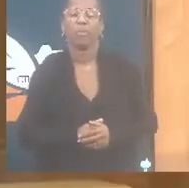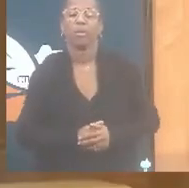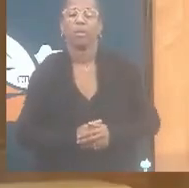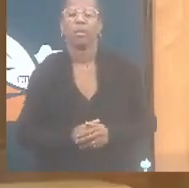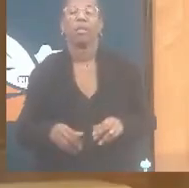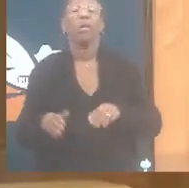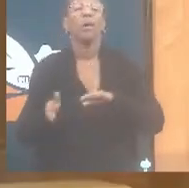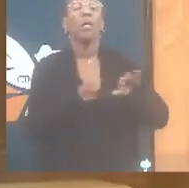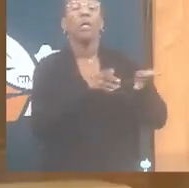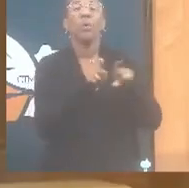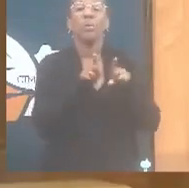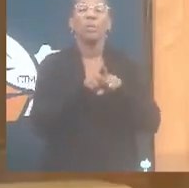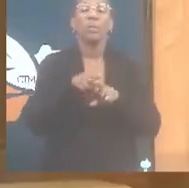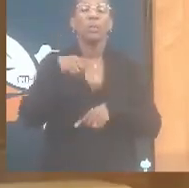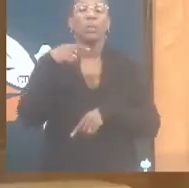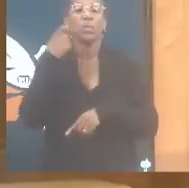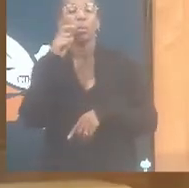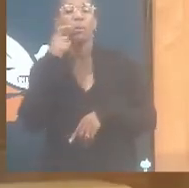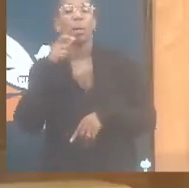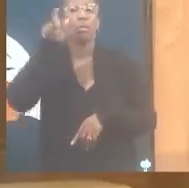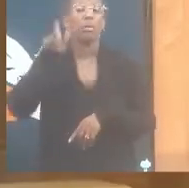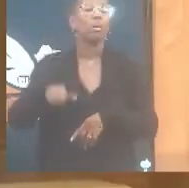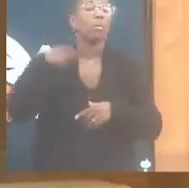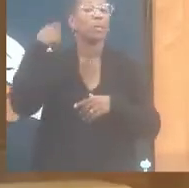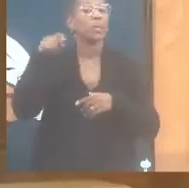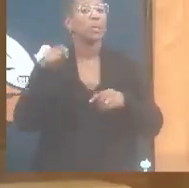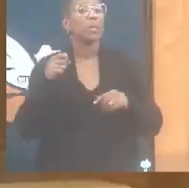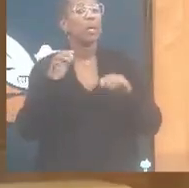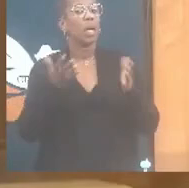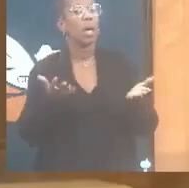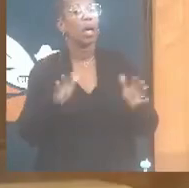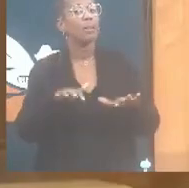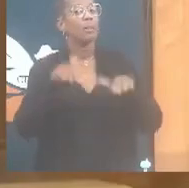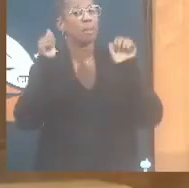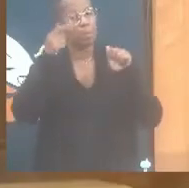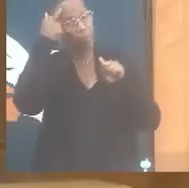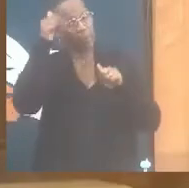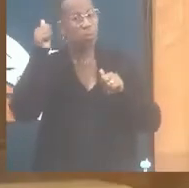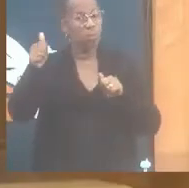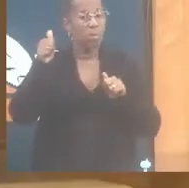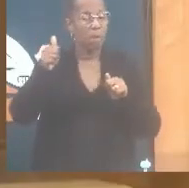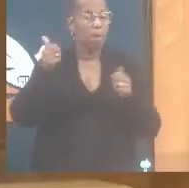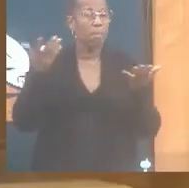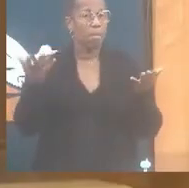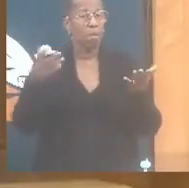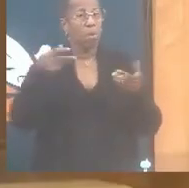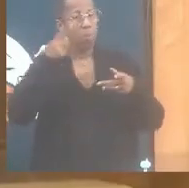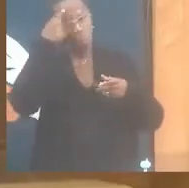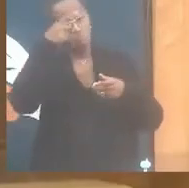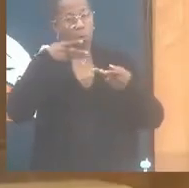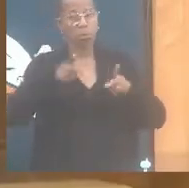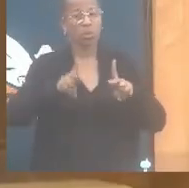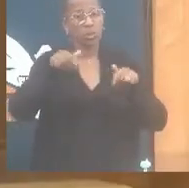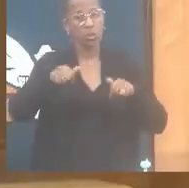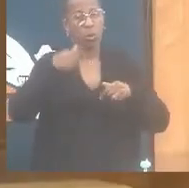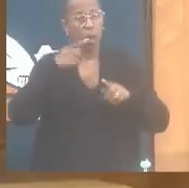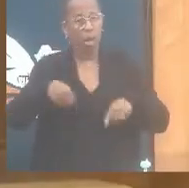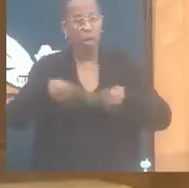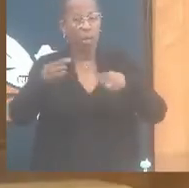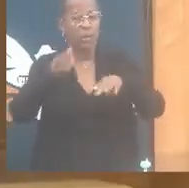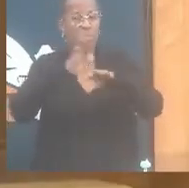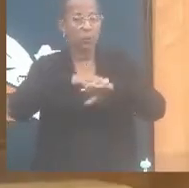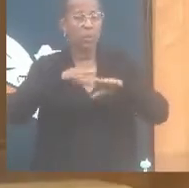que le président de l'Assemblée lui-même s'est cru autorisé à aller sur les antennes de VIA TV pour affirmer que le président